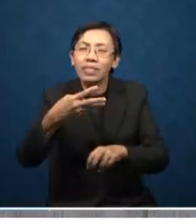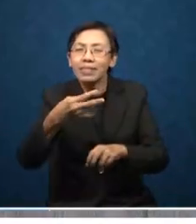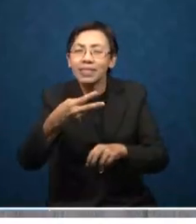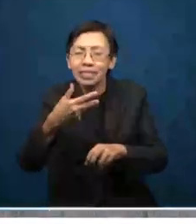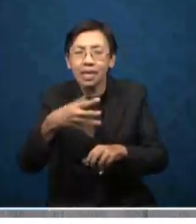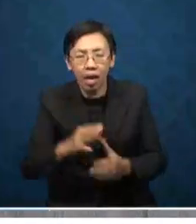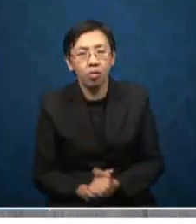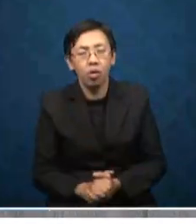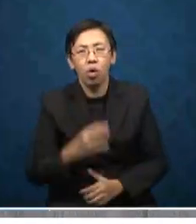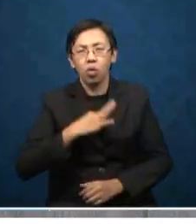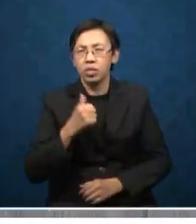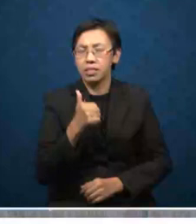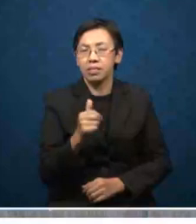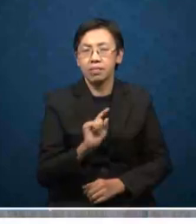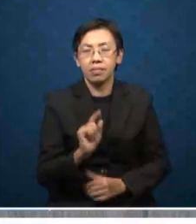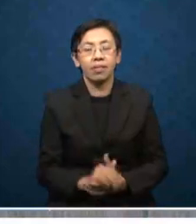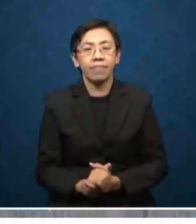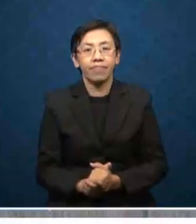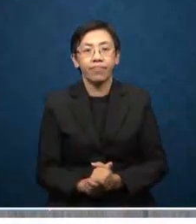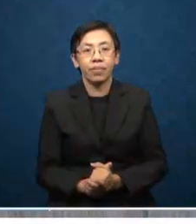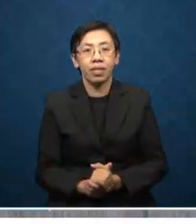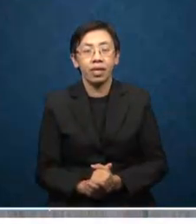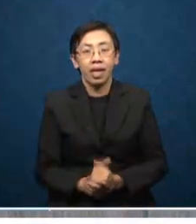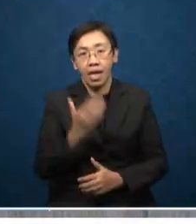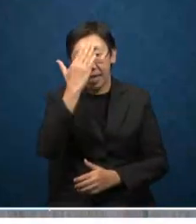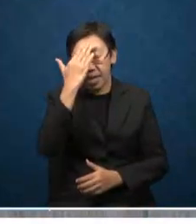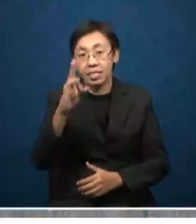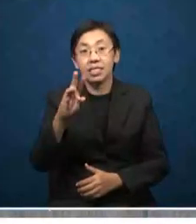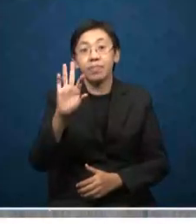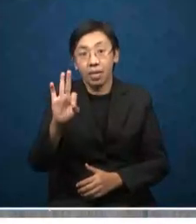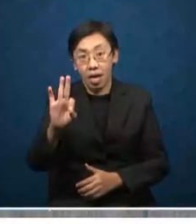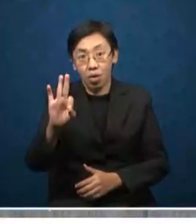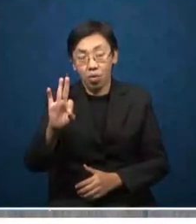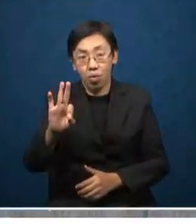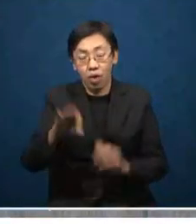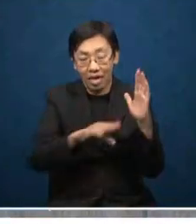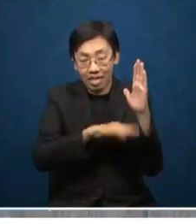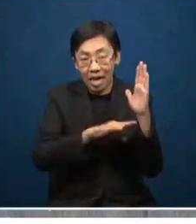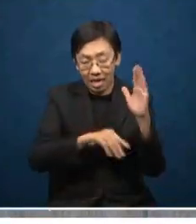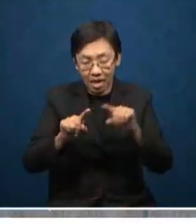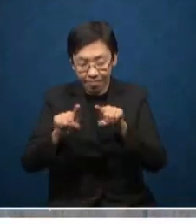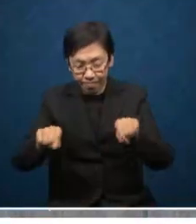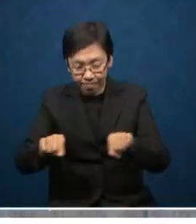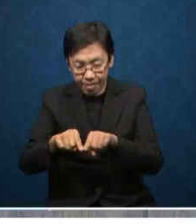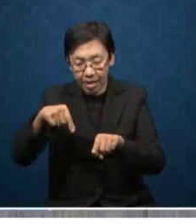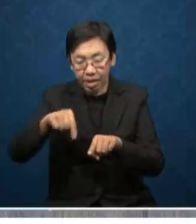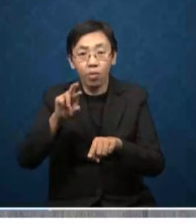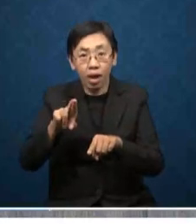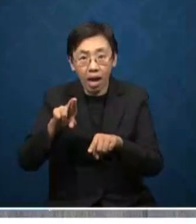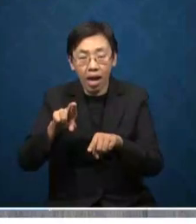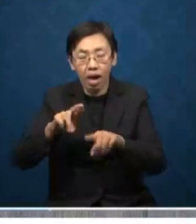ที่ดีมากที่สุดก็คือตอนท้ายในหน้า 79ท่านได้ทำเป็น QR Codeไว้หลายๆเรื่อง